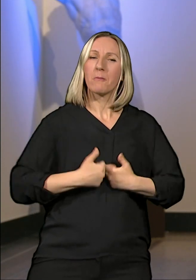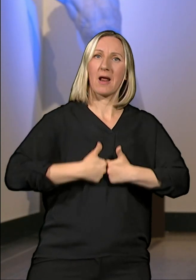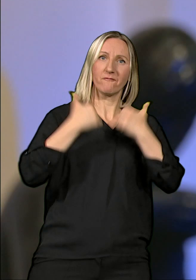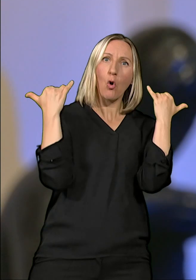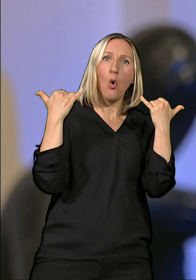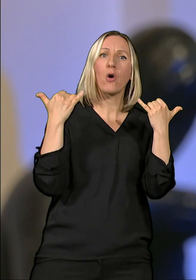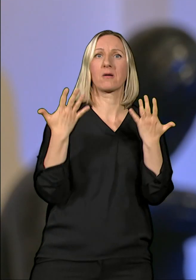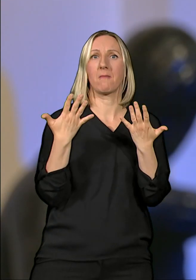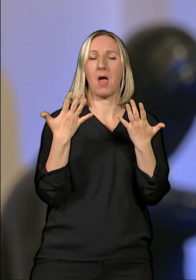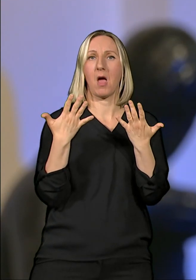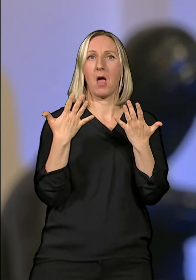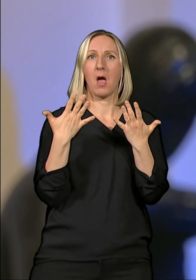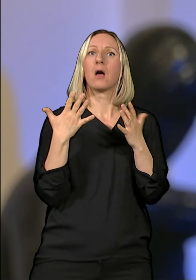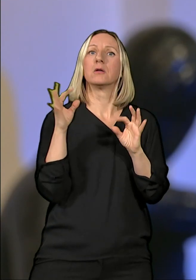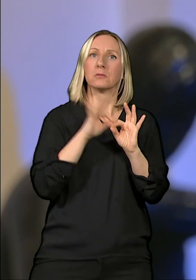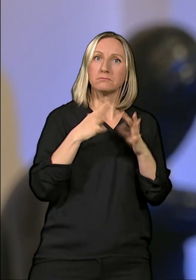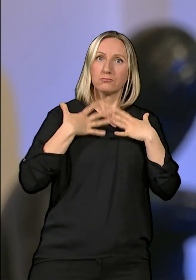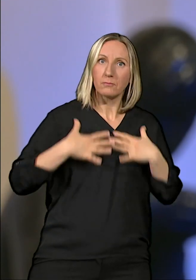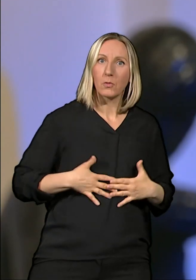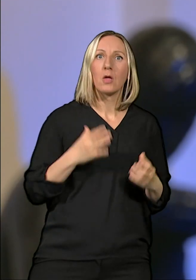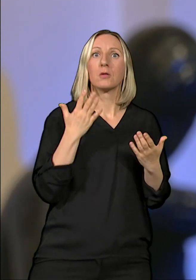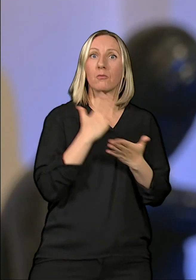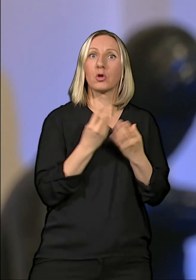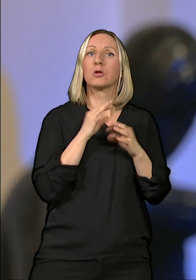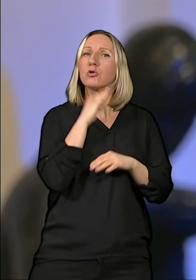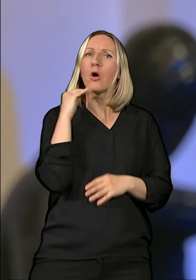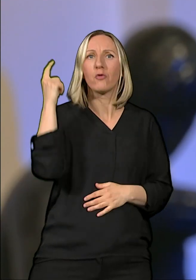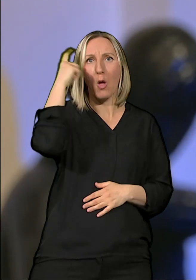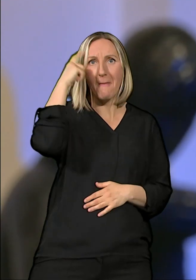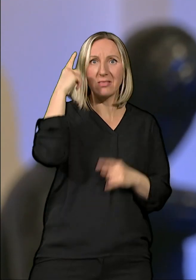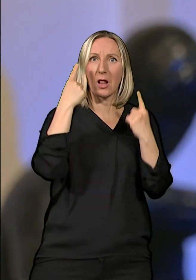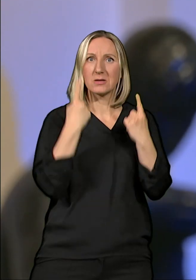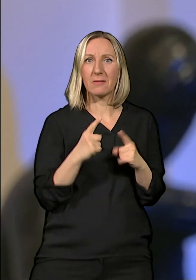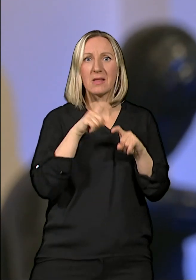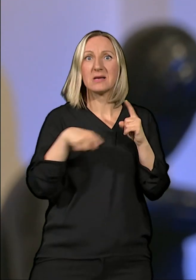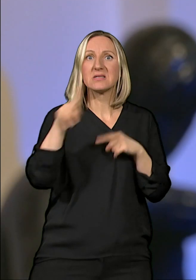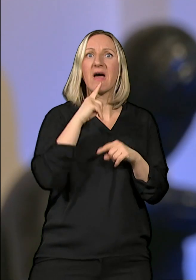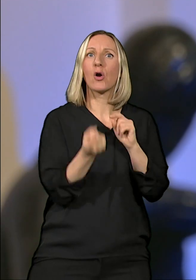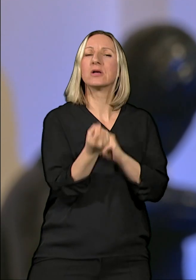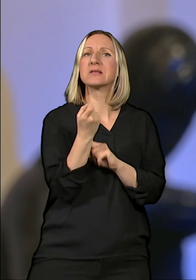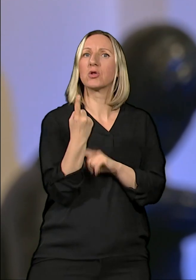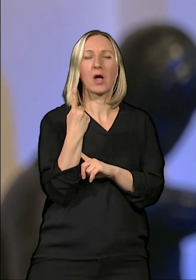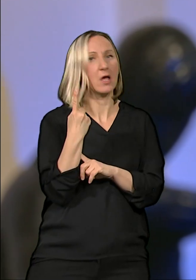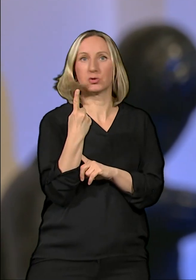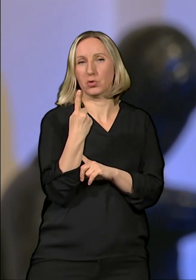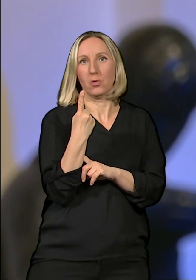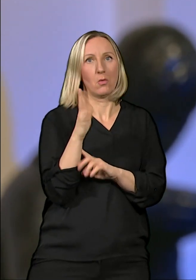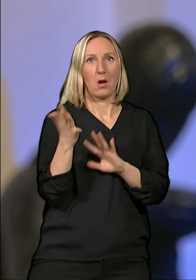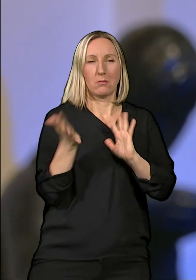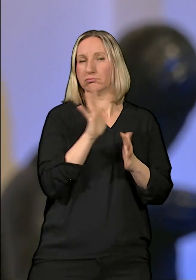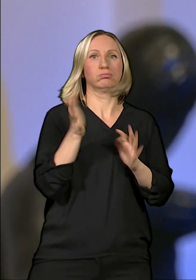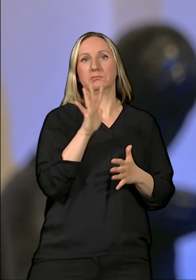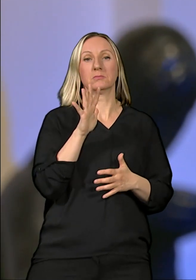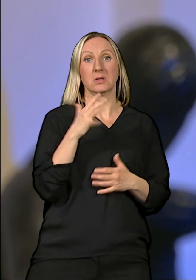formi ili da se održavate da budete u dobroj formi, da budete dovoljno mentalno stabilni da vas stvari koje vam se dešavaju ne izbacuju iz stroja, jer